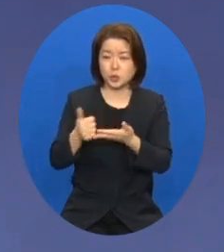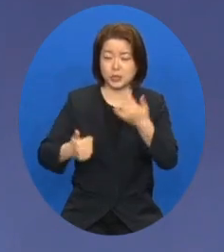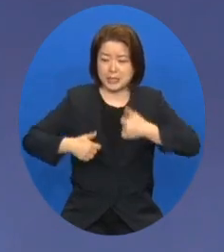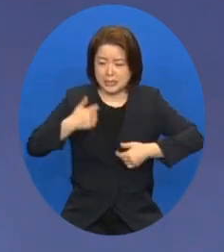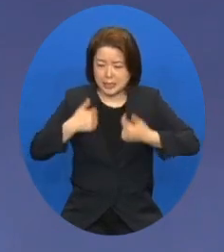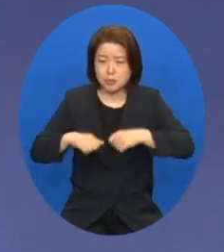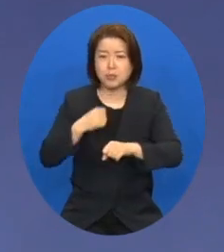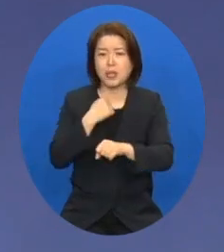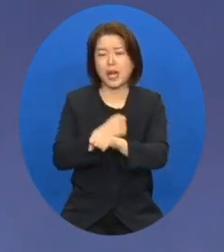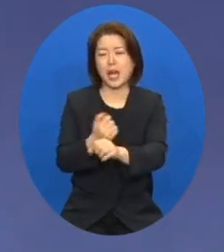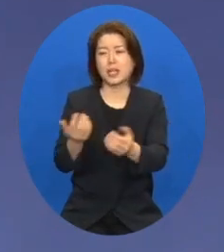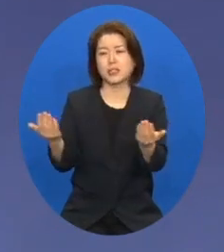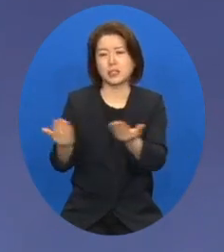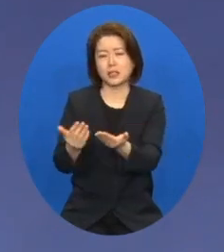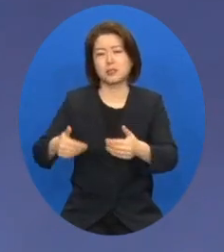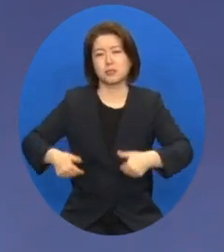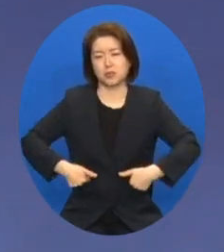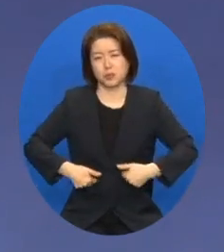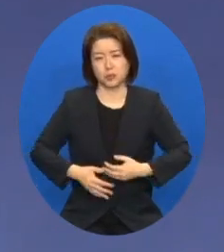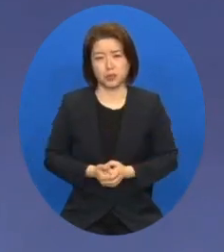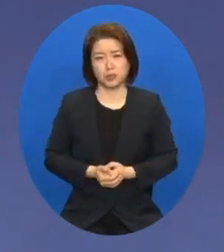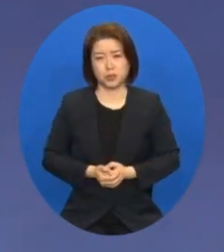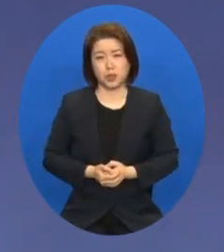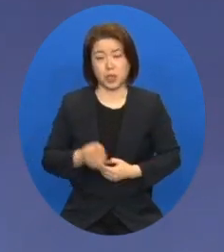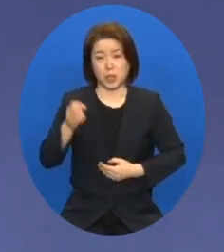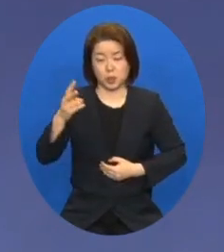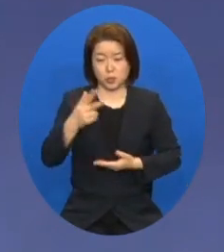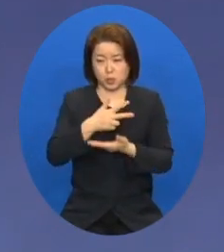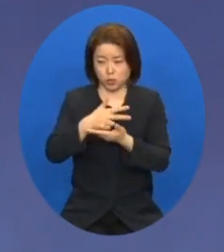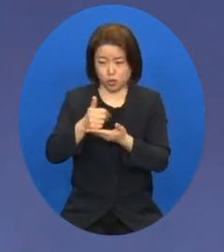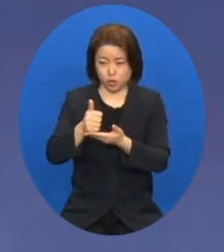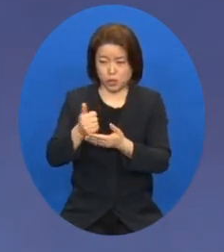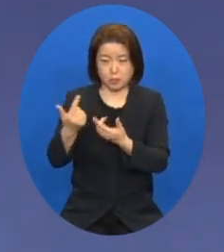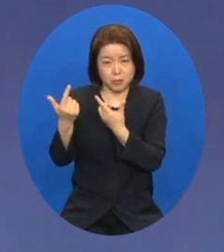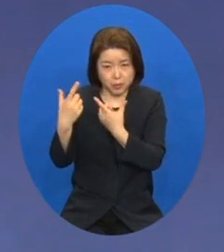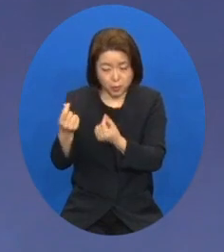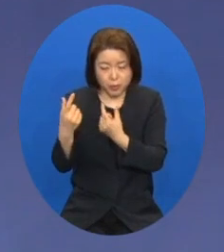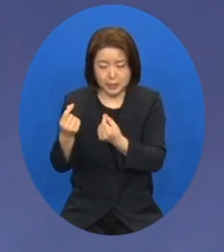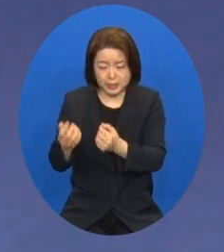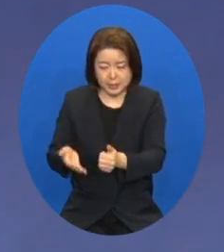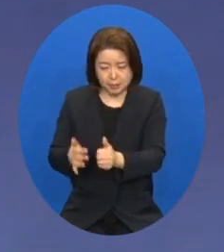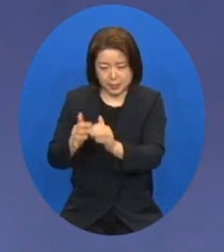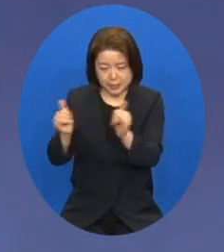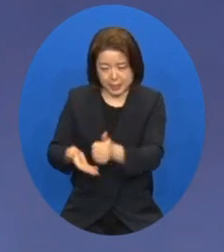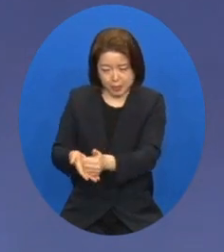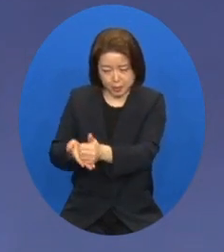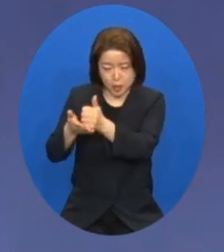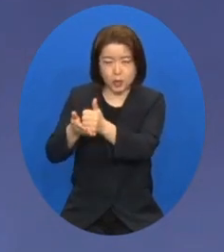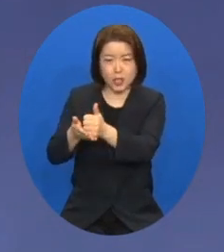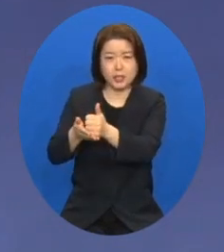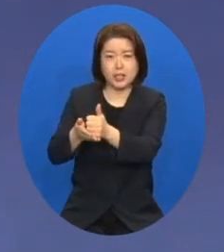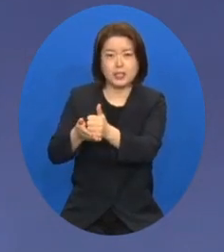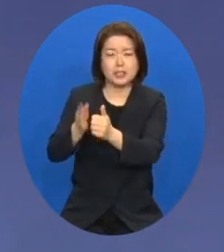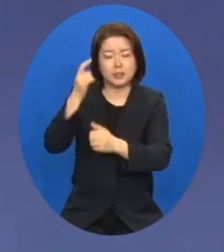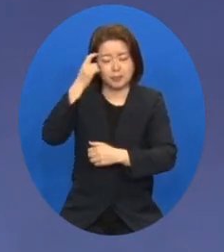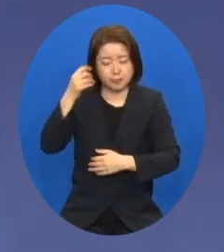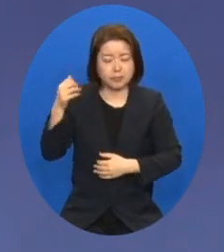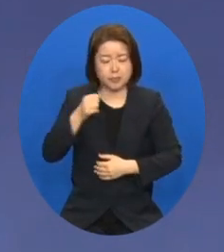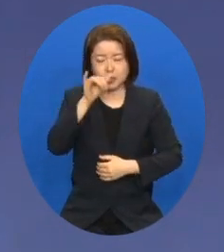기쁘시게 하는 일을 해야 한다 그리고 주께 하듯이 사람을 섬겨야 한다는 것입니다